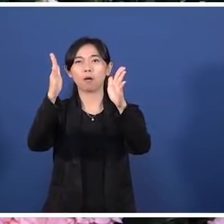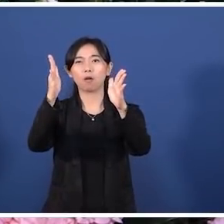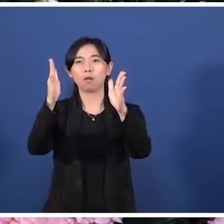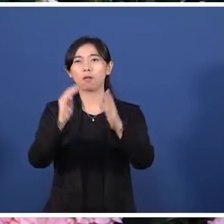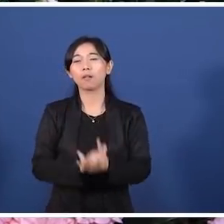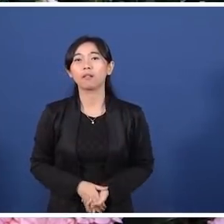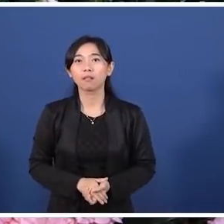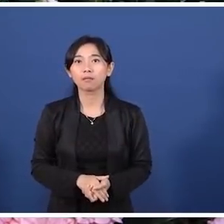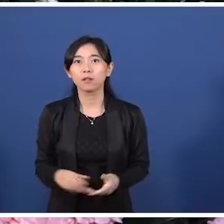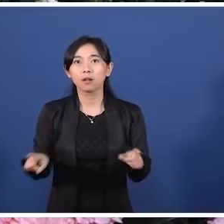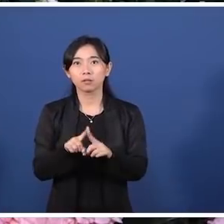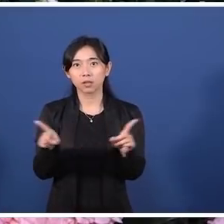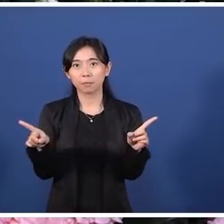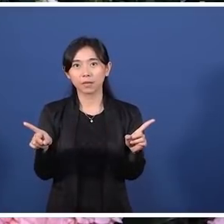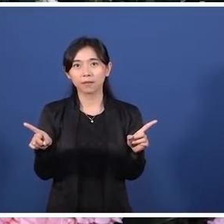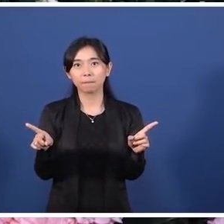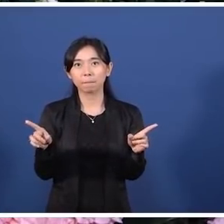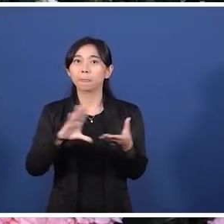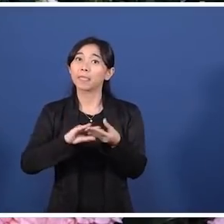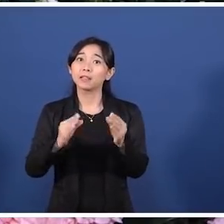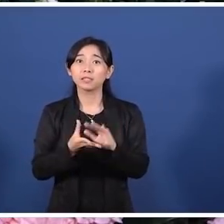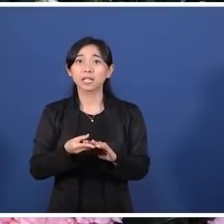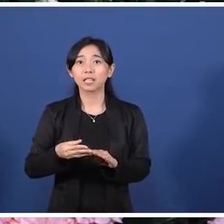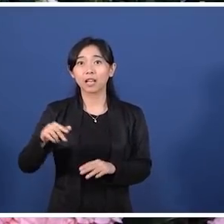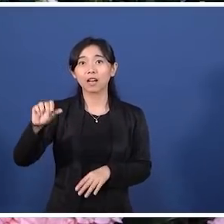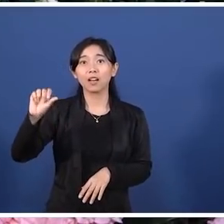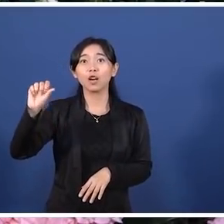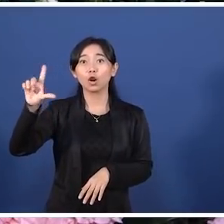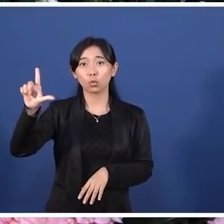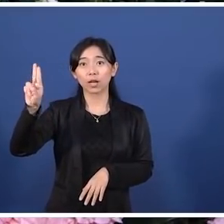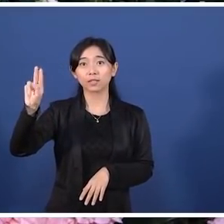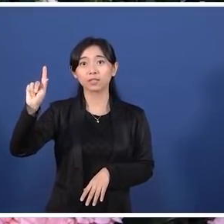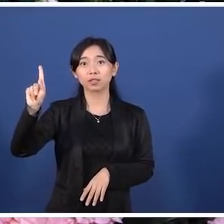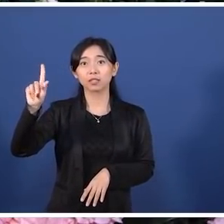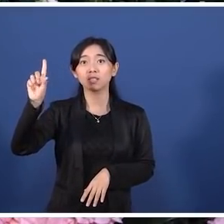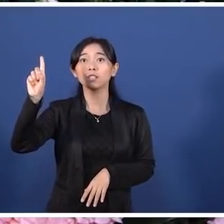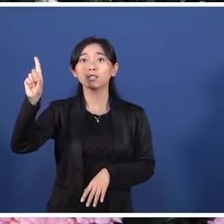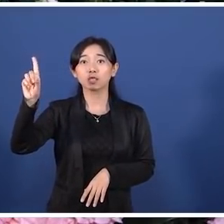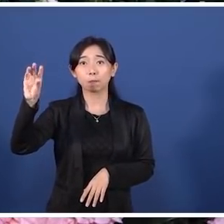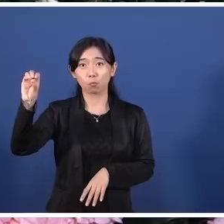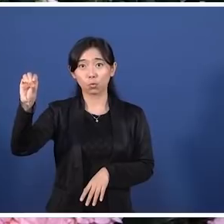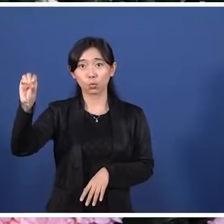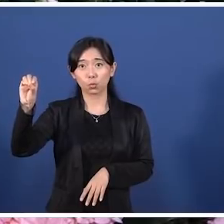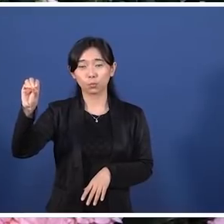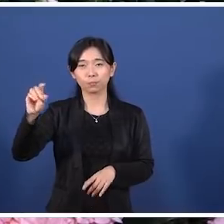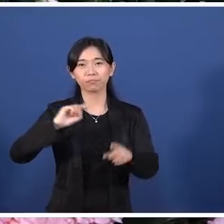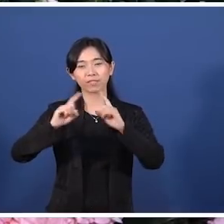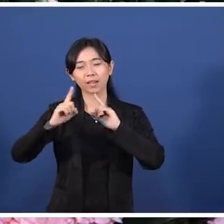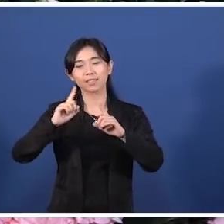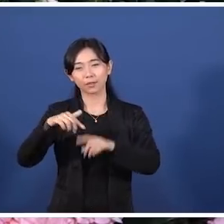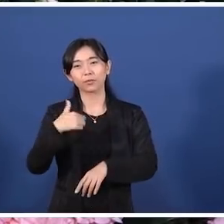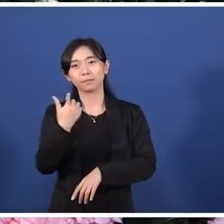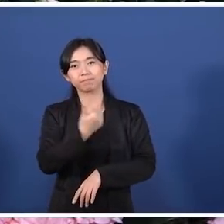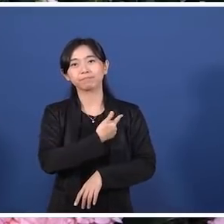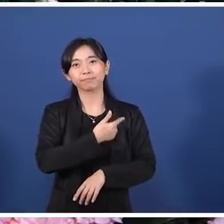Tuhan. Tapi justru cerita Lukas pasal 10 ayat 25 sampai dengan 37 memperlihatkan